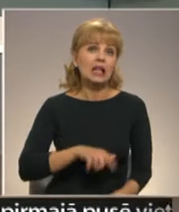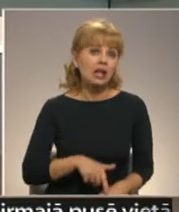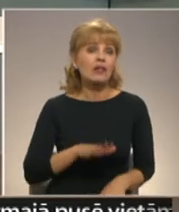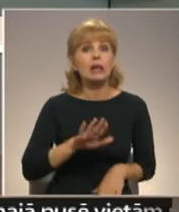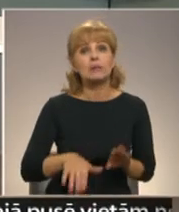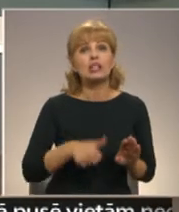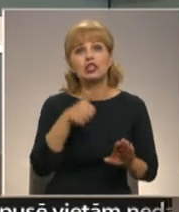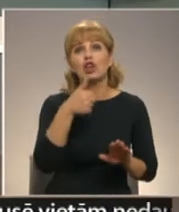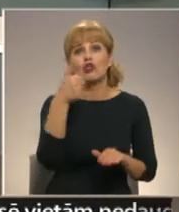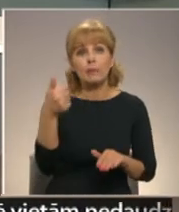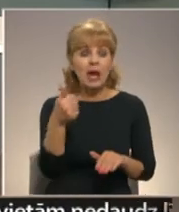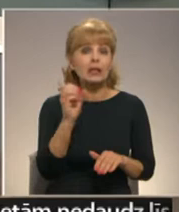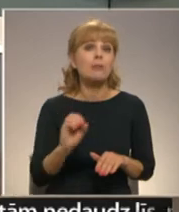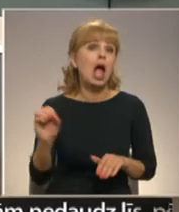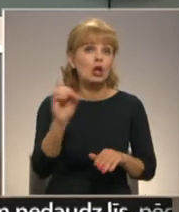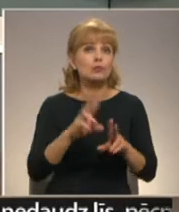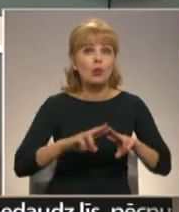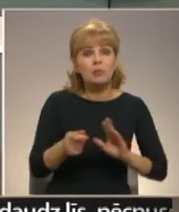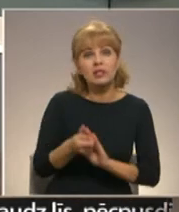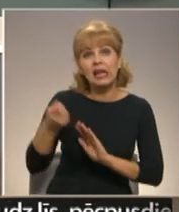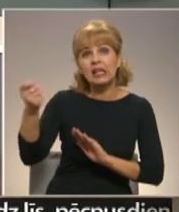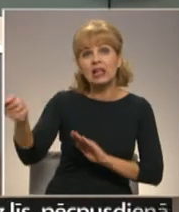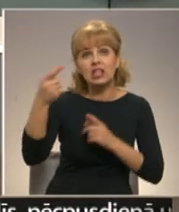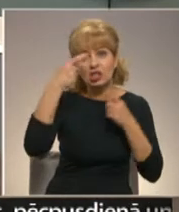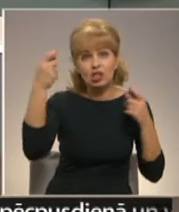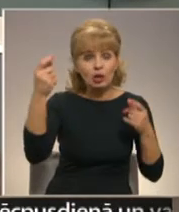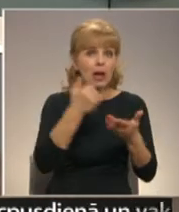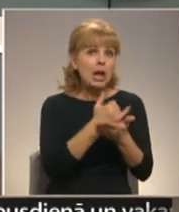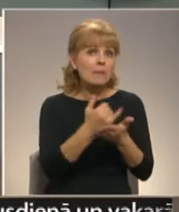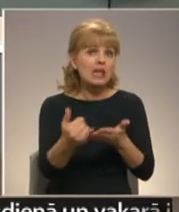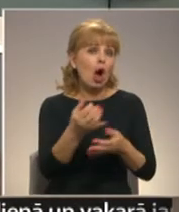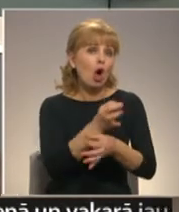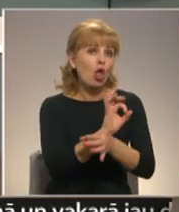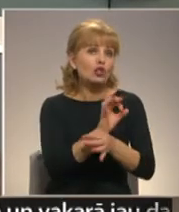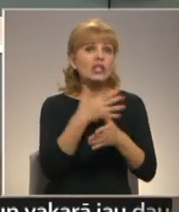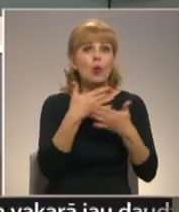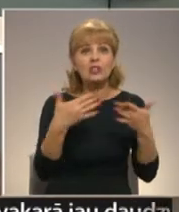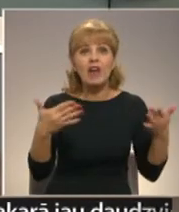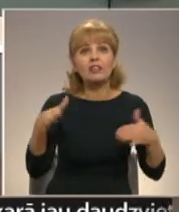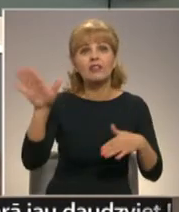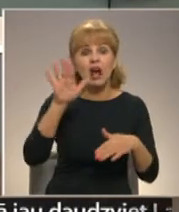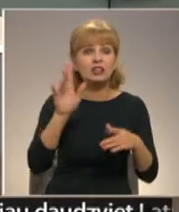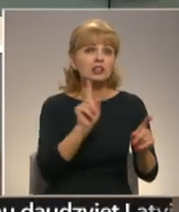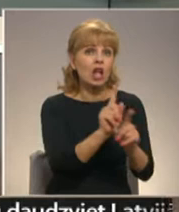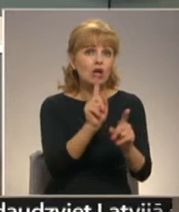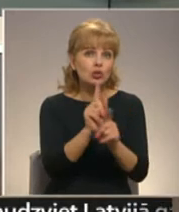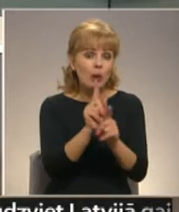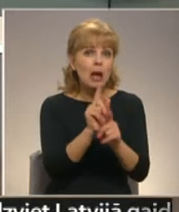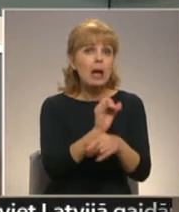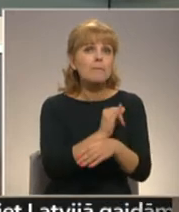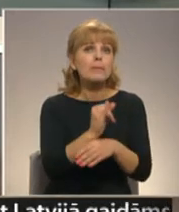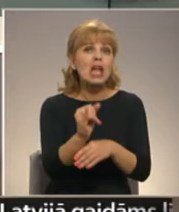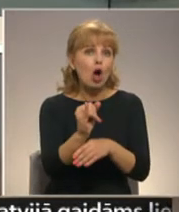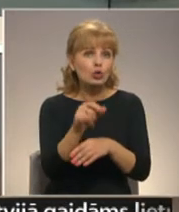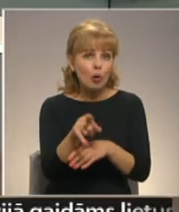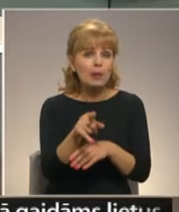Latvija ik pa 6 gadiem Eiropas komisijai iesniedz ziņojumu par bioloģisko daudzveidību valstī un sastopamajiem biotopiem. Līdz šim pieejamie